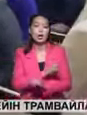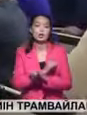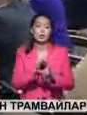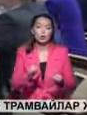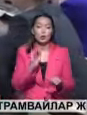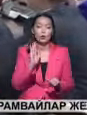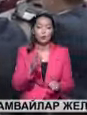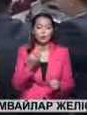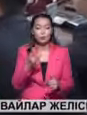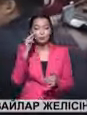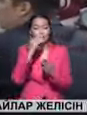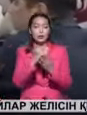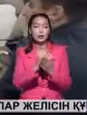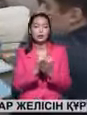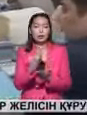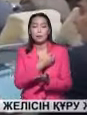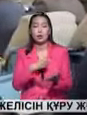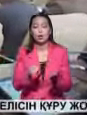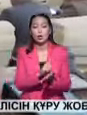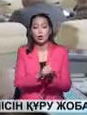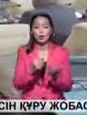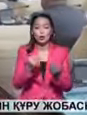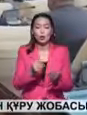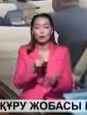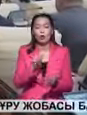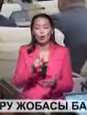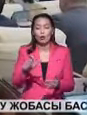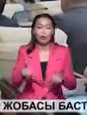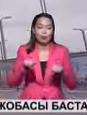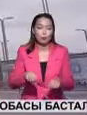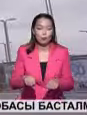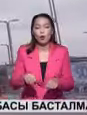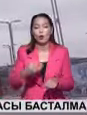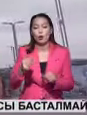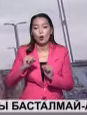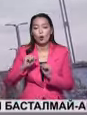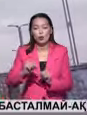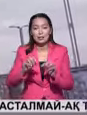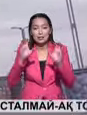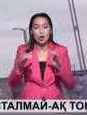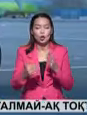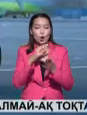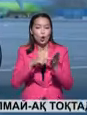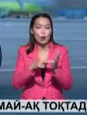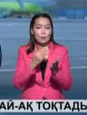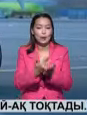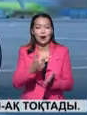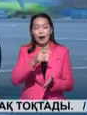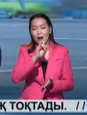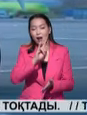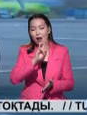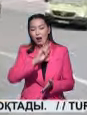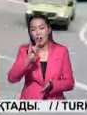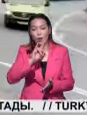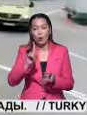Күн тәртібінде қаралған маңызды құжаттардың бірі тұтынушылардың құқықтарын қорғау туралы заңның жаңа жобасы. Қазір азаматтық авиация саласы